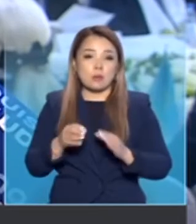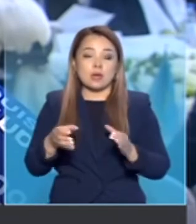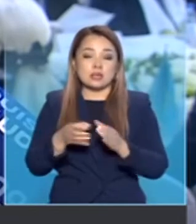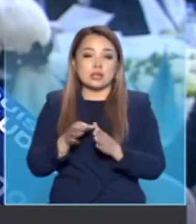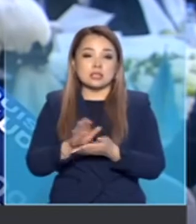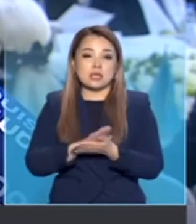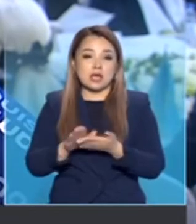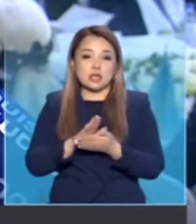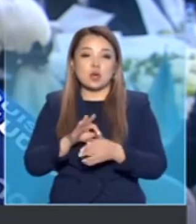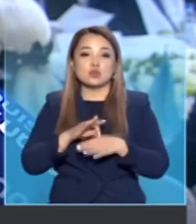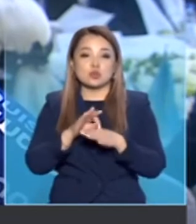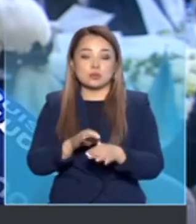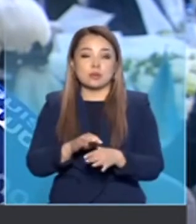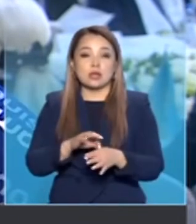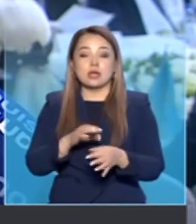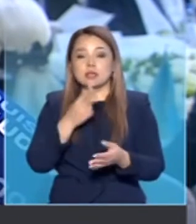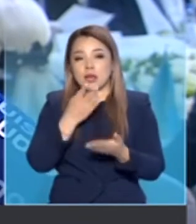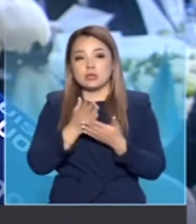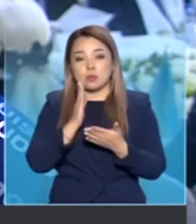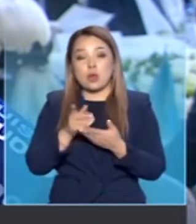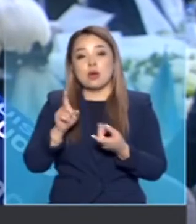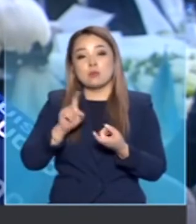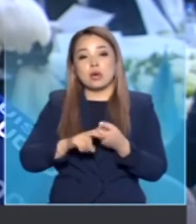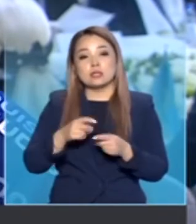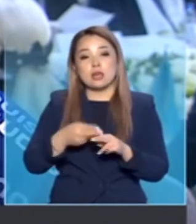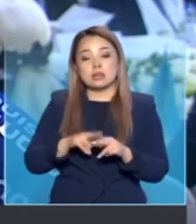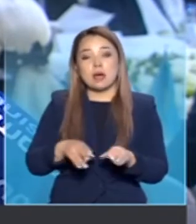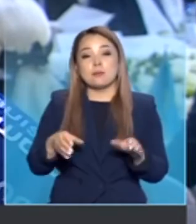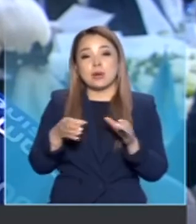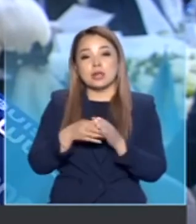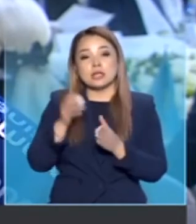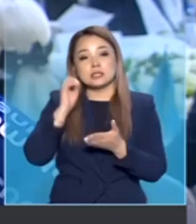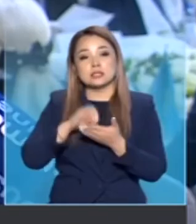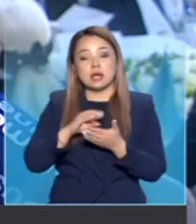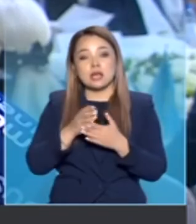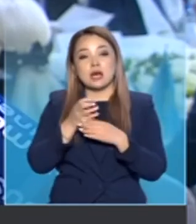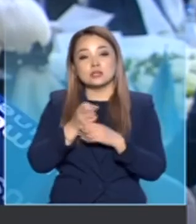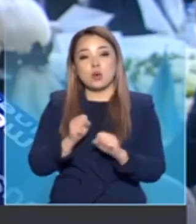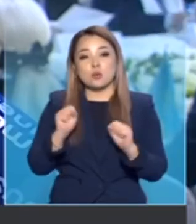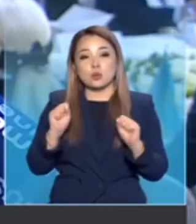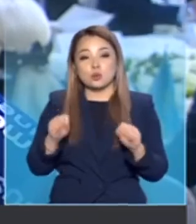тазалау мәселесіне енгізді. Ол соған байланысты партияның саны азаюы да мүмкін.